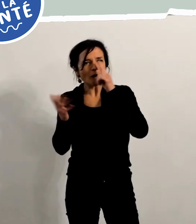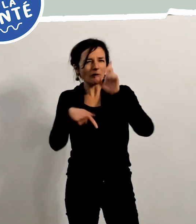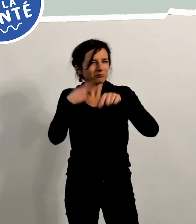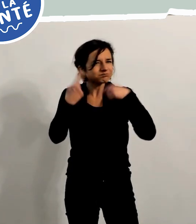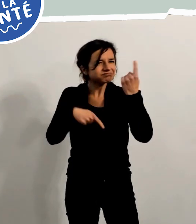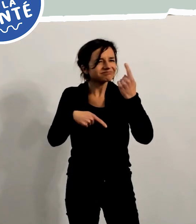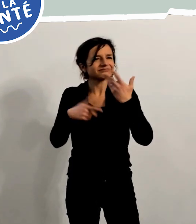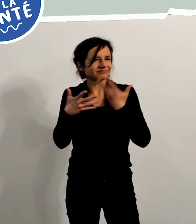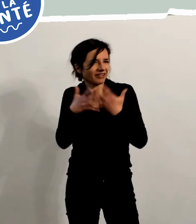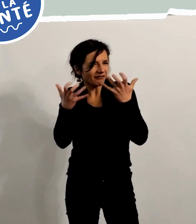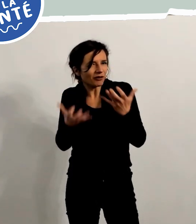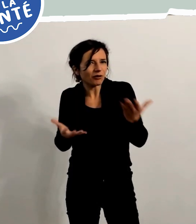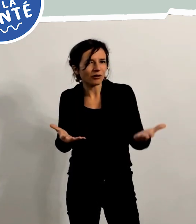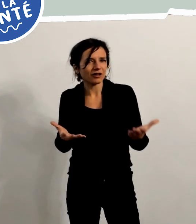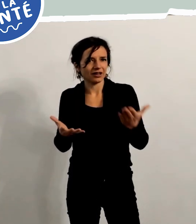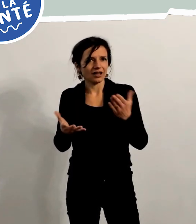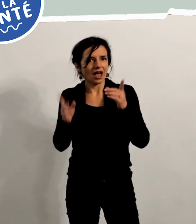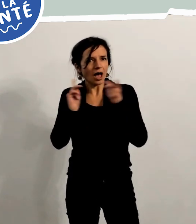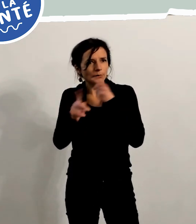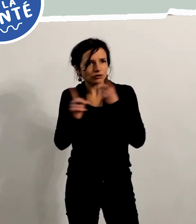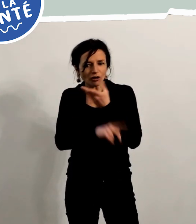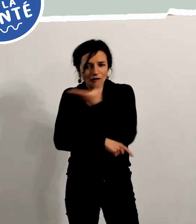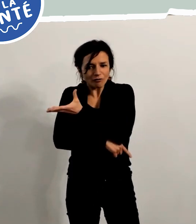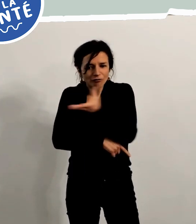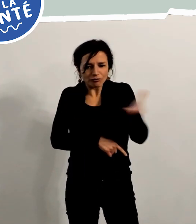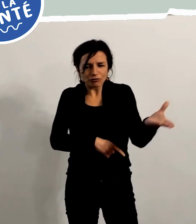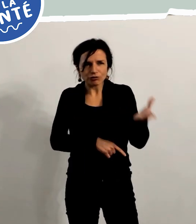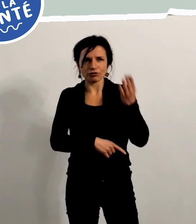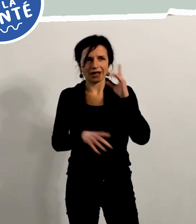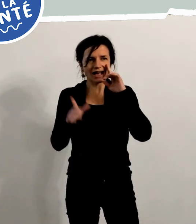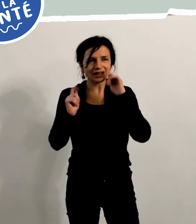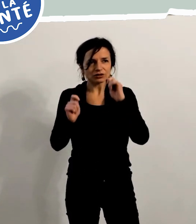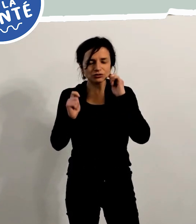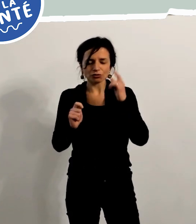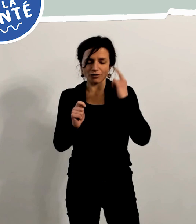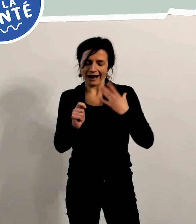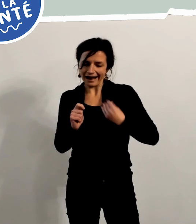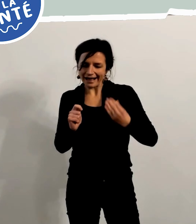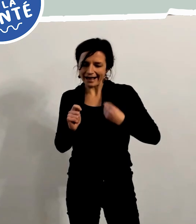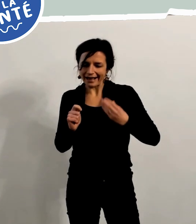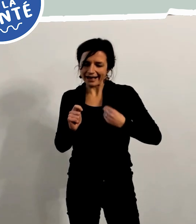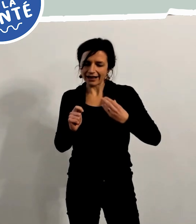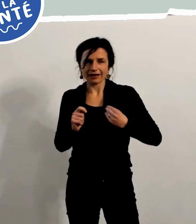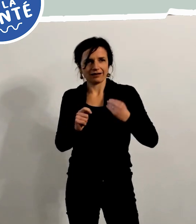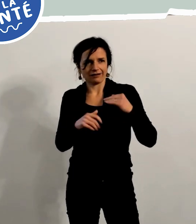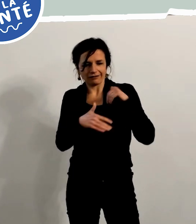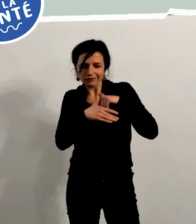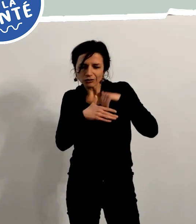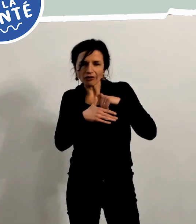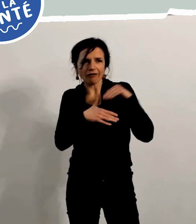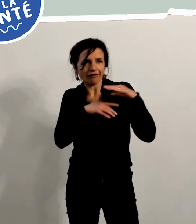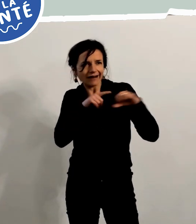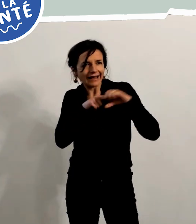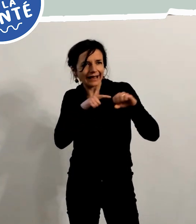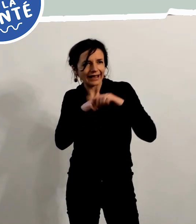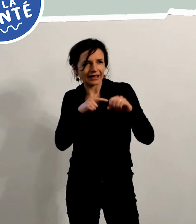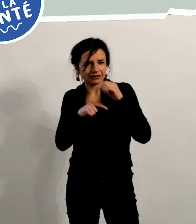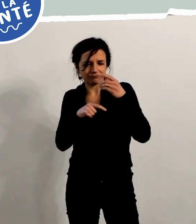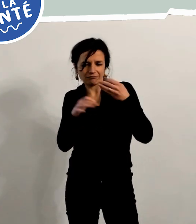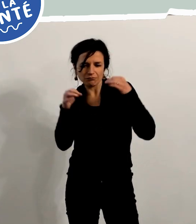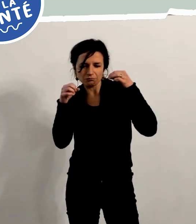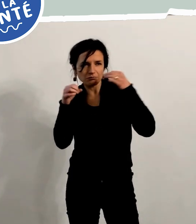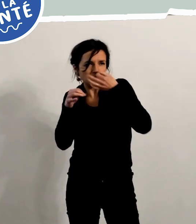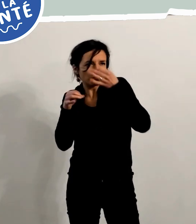lait qu'elles vont produire soit le plus neutre possible et soit le moins chargé en polluants environnementaux. Voilà.